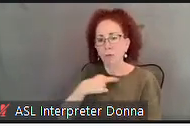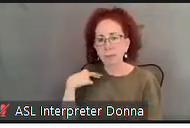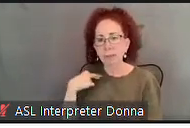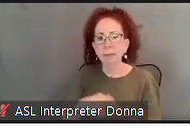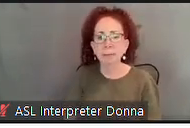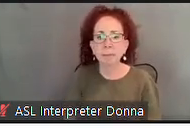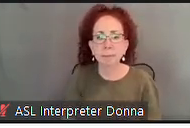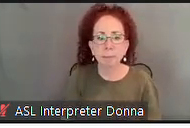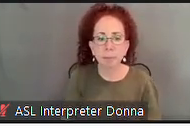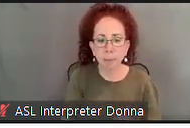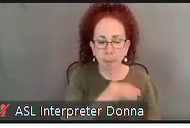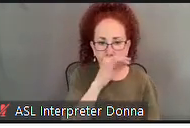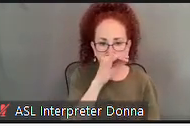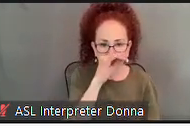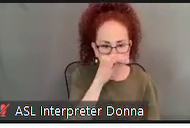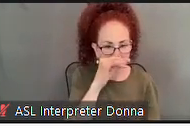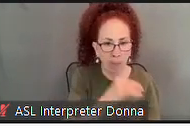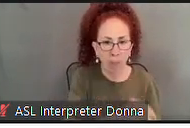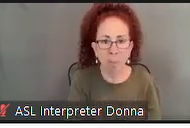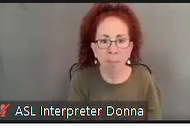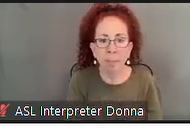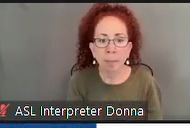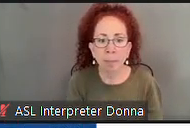最容易受热影响的。